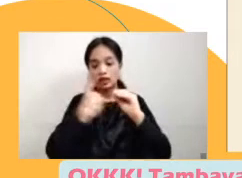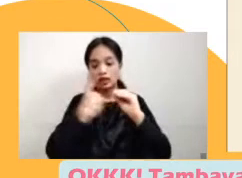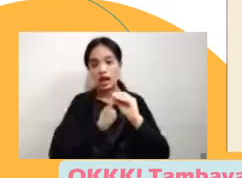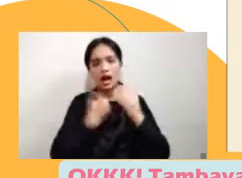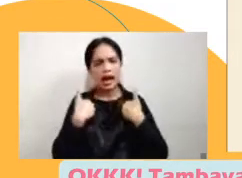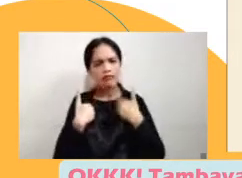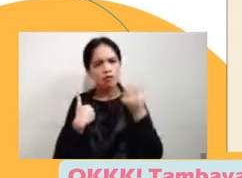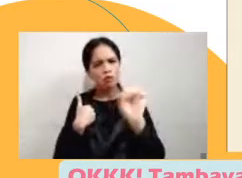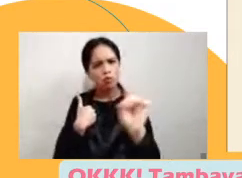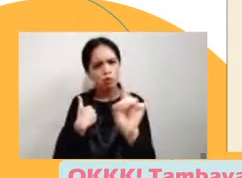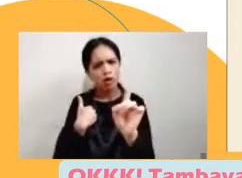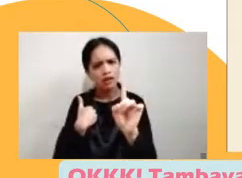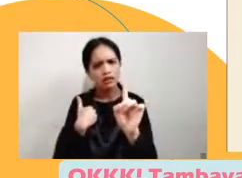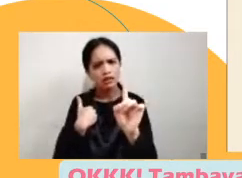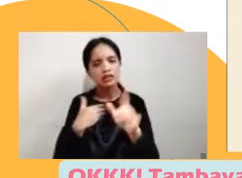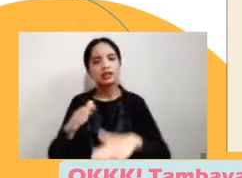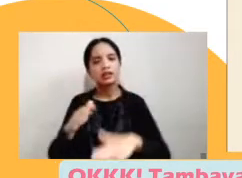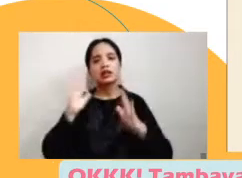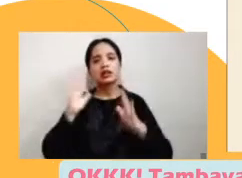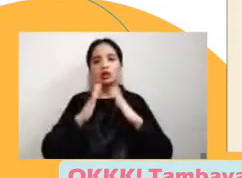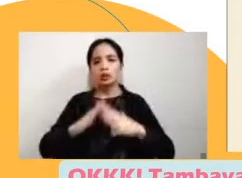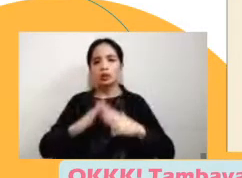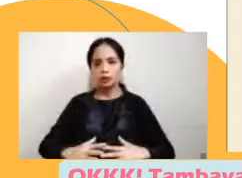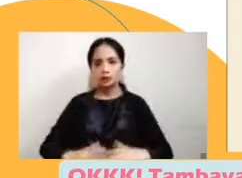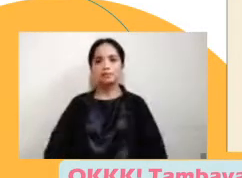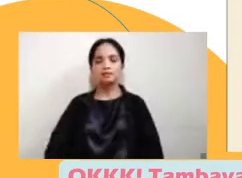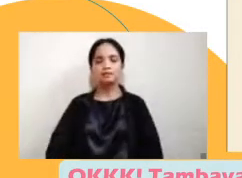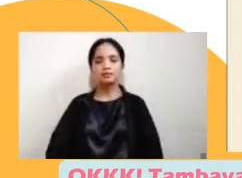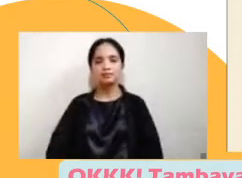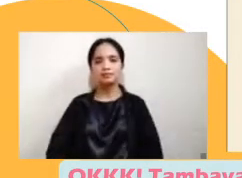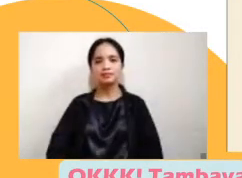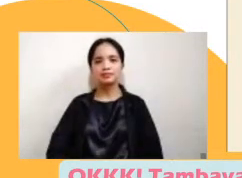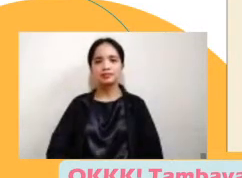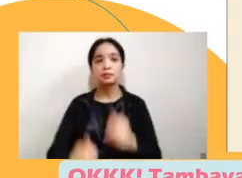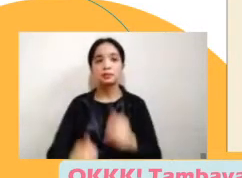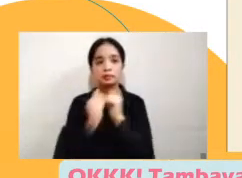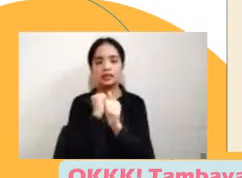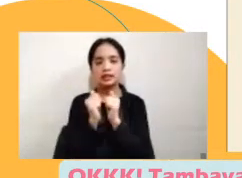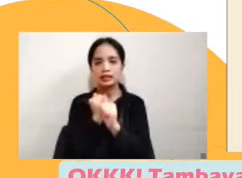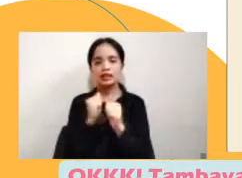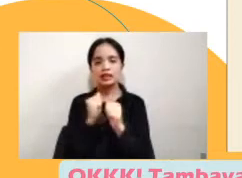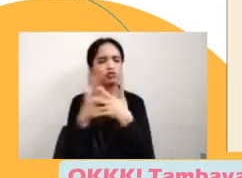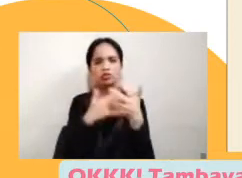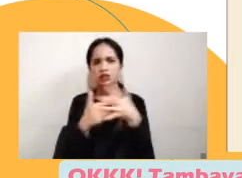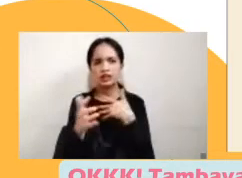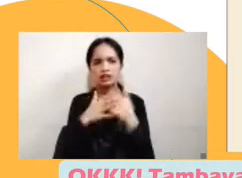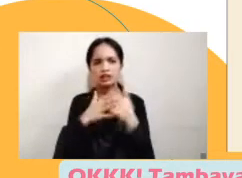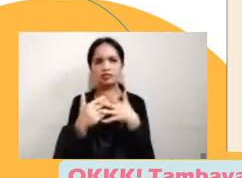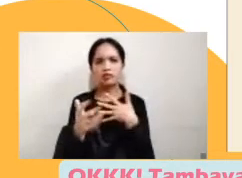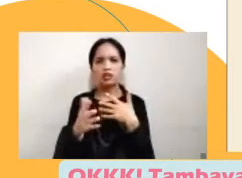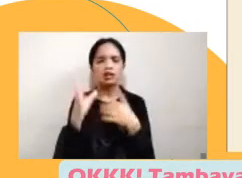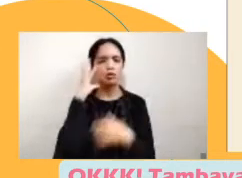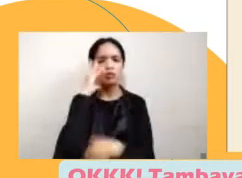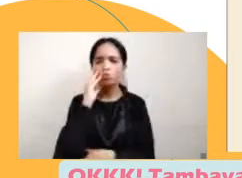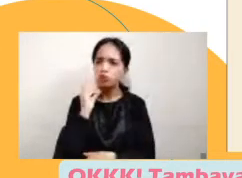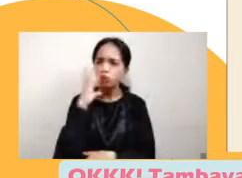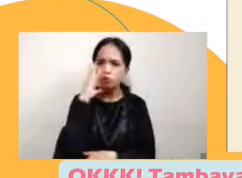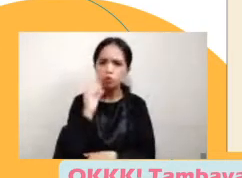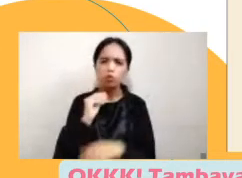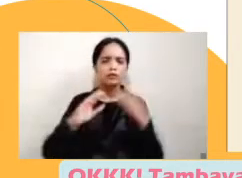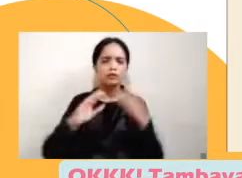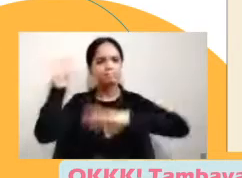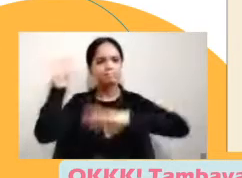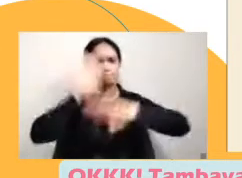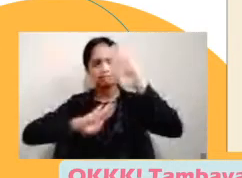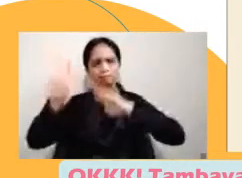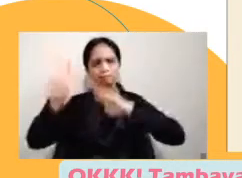ng kapanatagan. Ayan. So, kapanatagan sa gitna ng mga pagsubok at